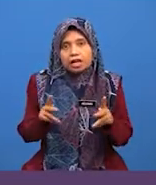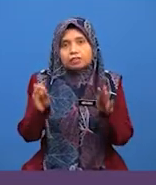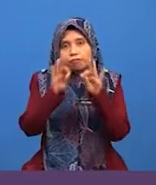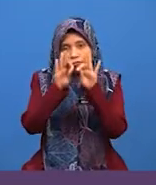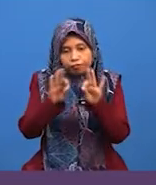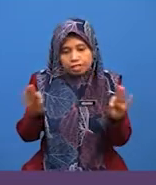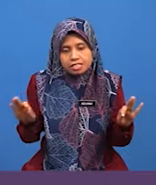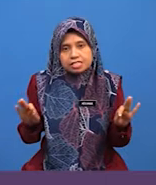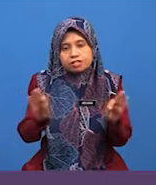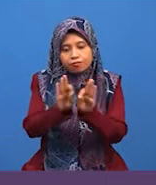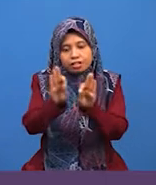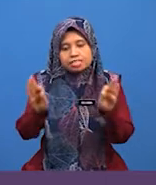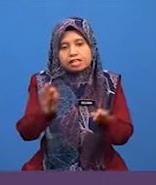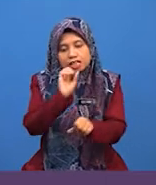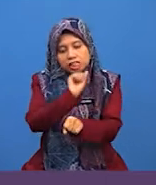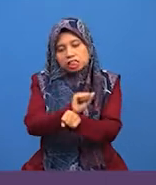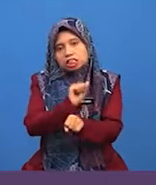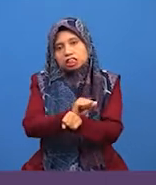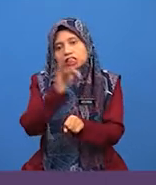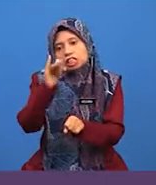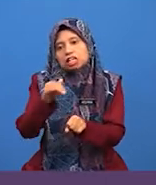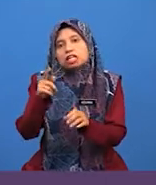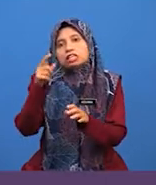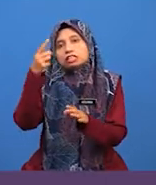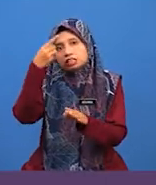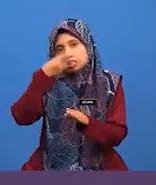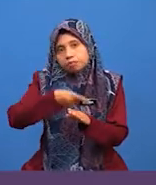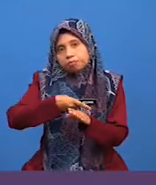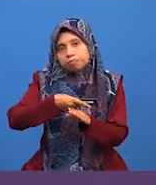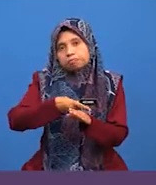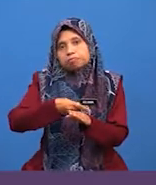frasa kerja yang terletak di hadapan ayat.